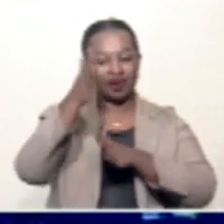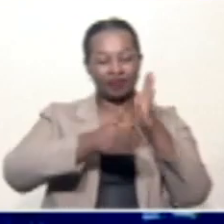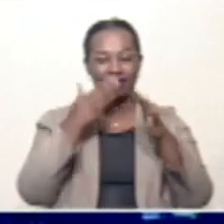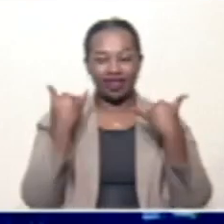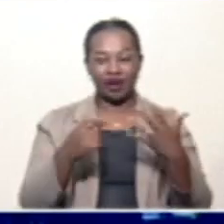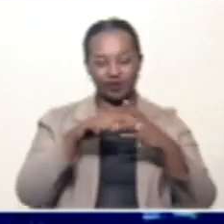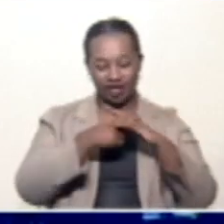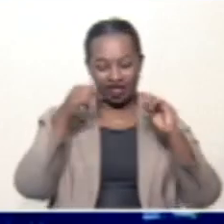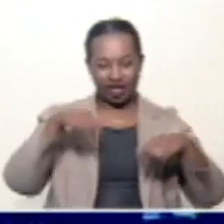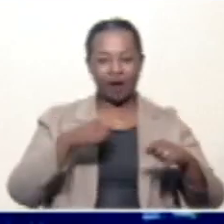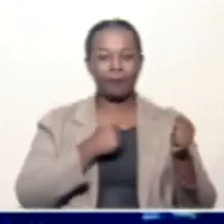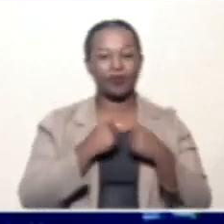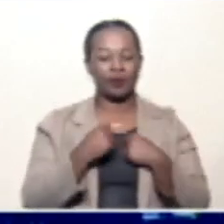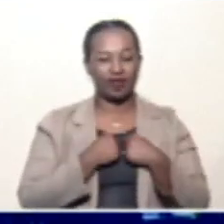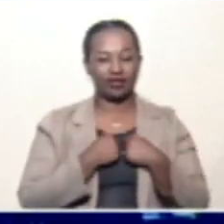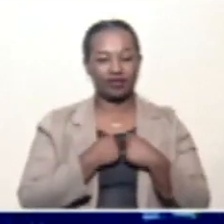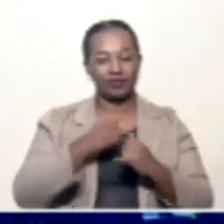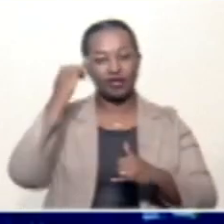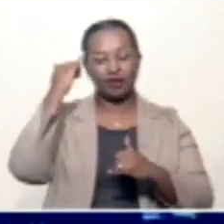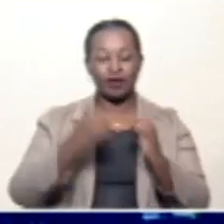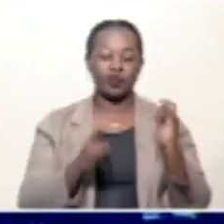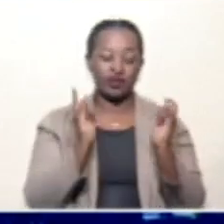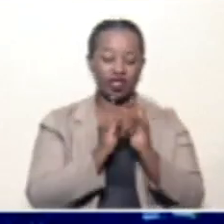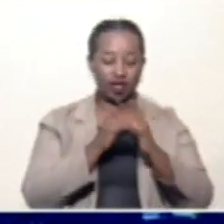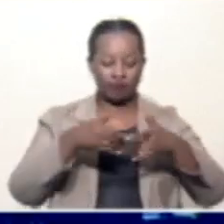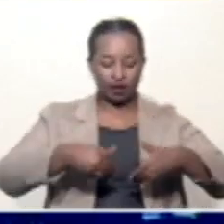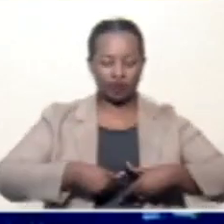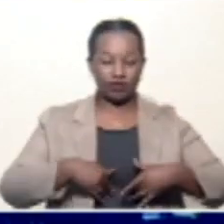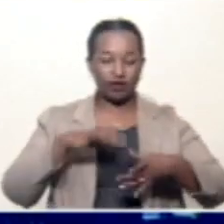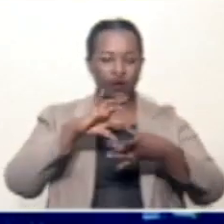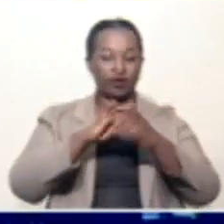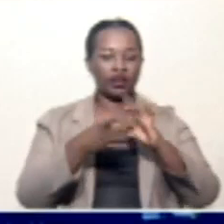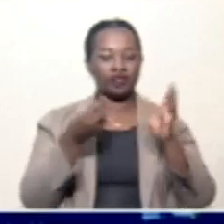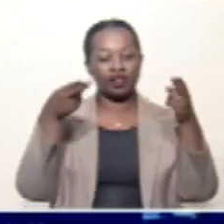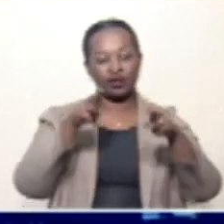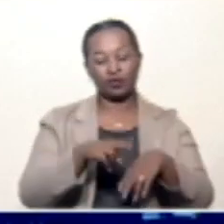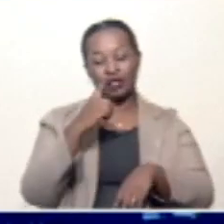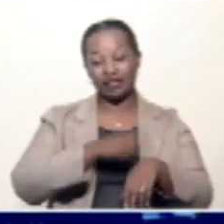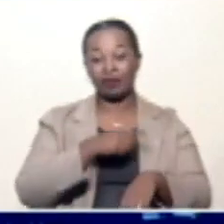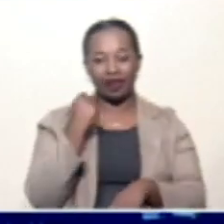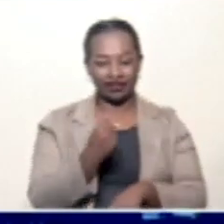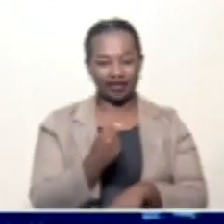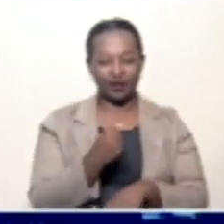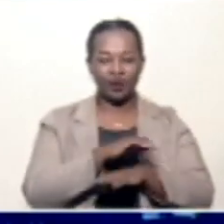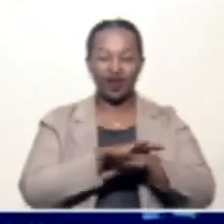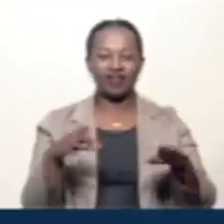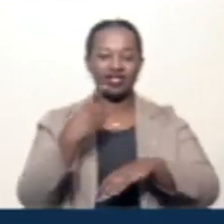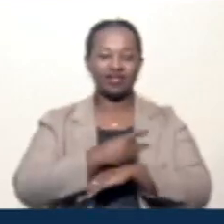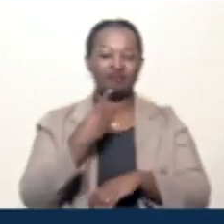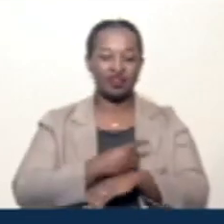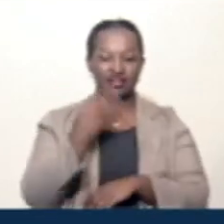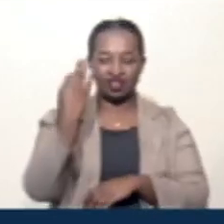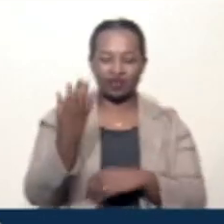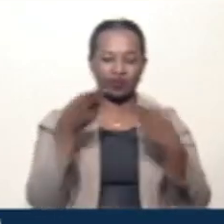duhere hano mu Rwanda ubwo hasozwaga inama Youth Connect iri kuba ku nshuro ya gatanu yari maze iminsi itatu ibera hano